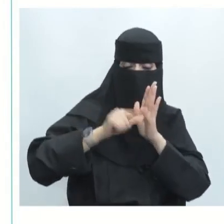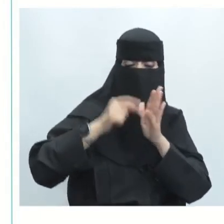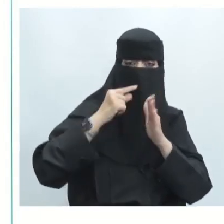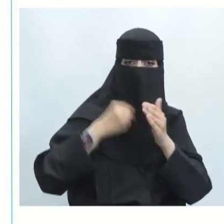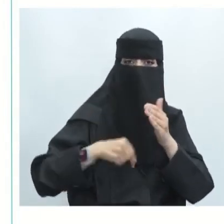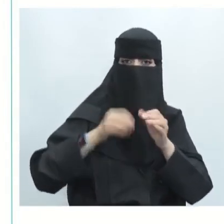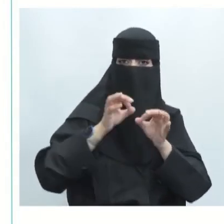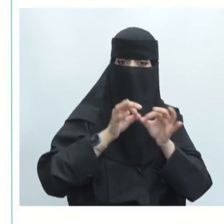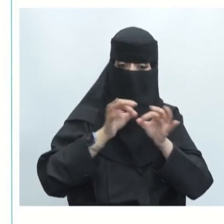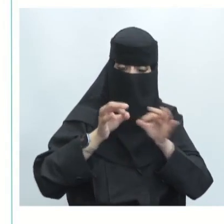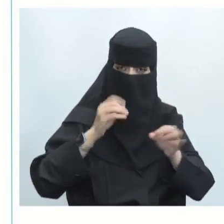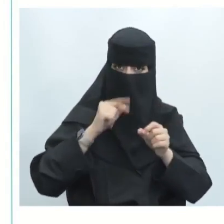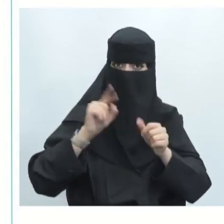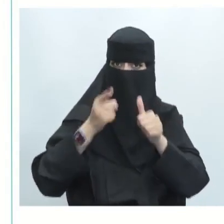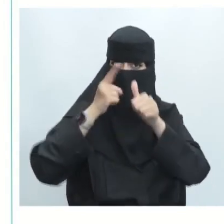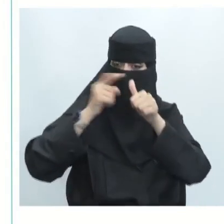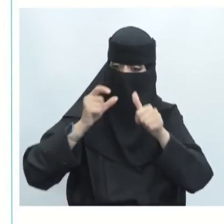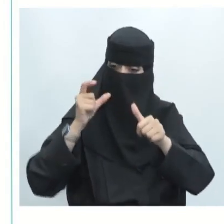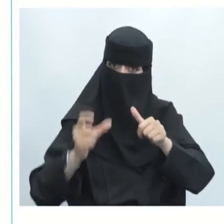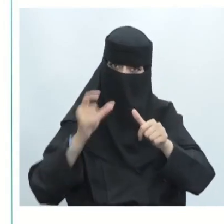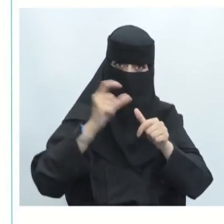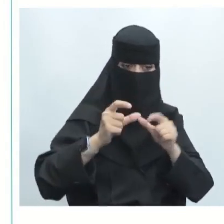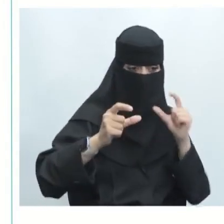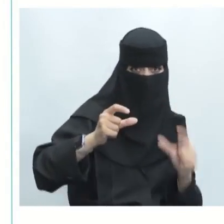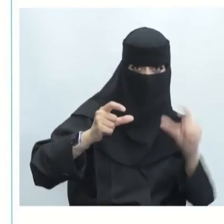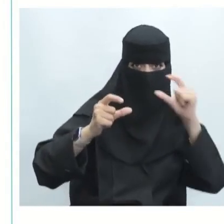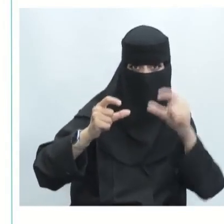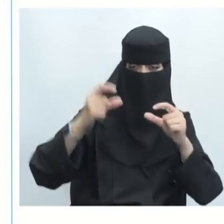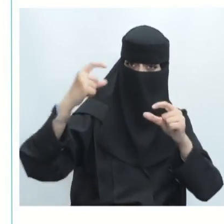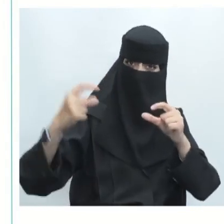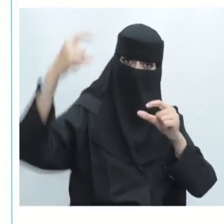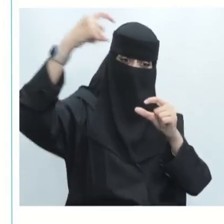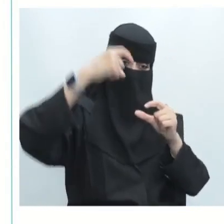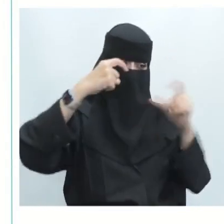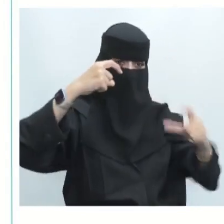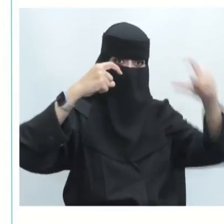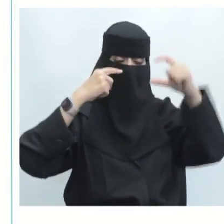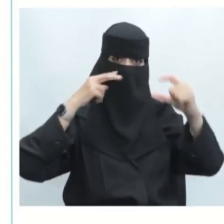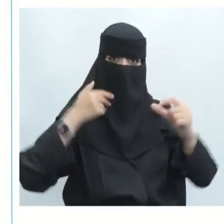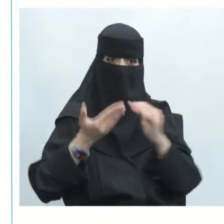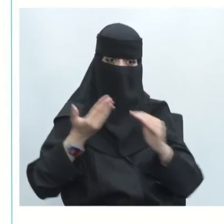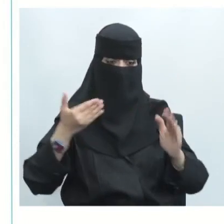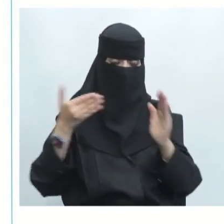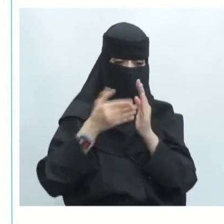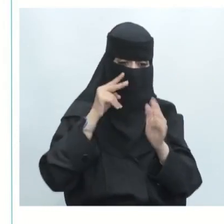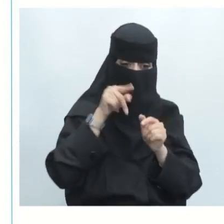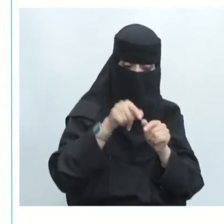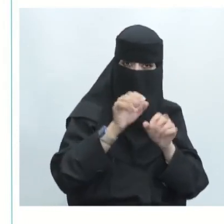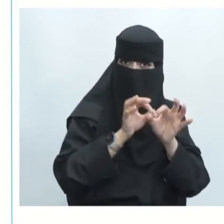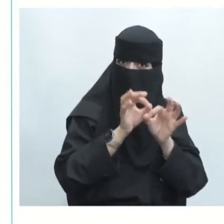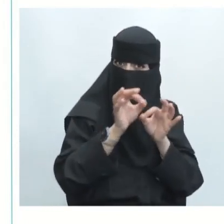الاولى تركب مع خطه اخرى القسم الاول مع القسم الثاني وبالتالي في النهايه تشكل خطه